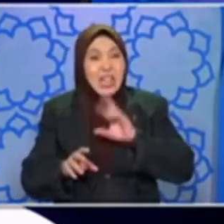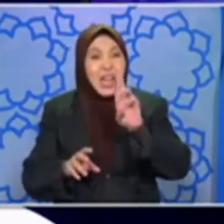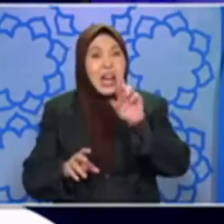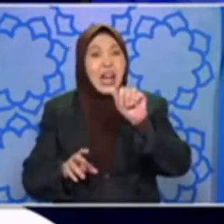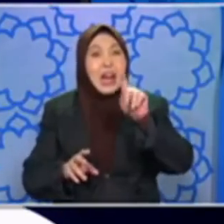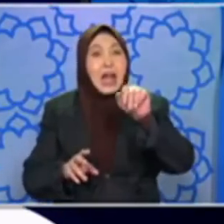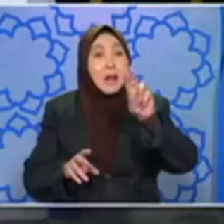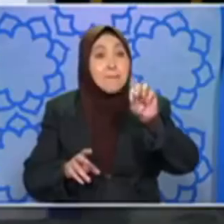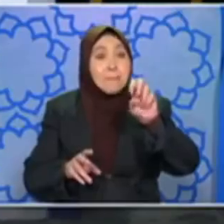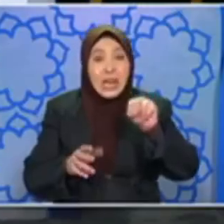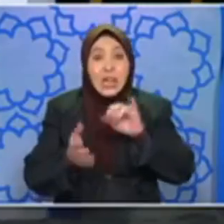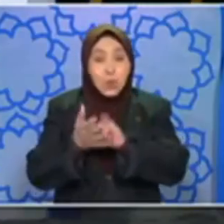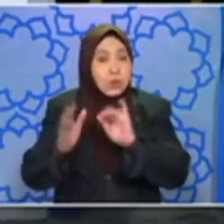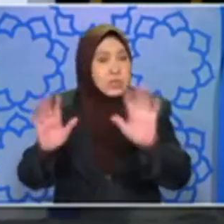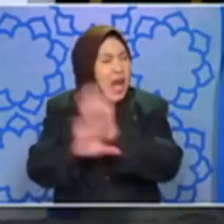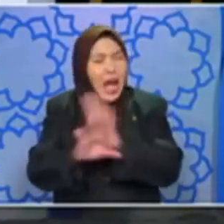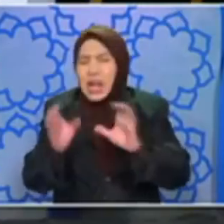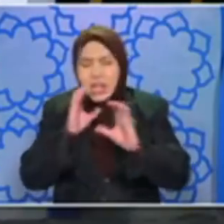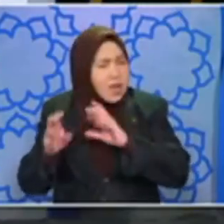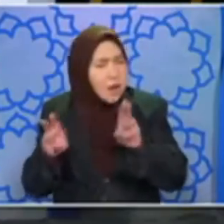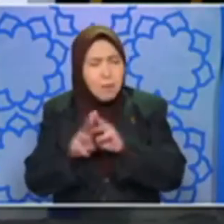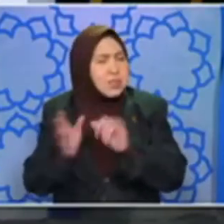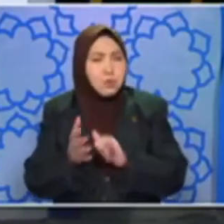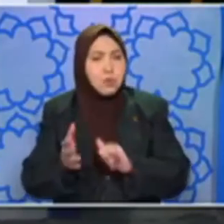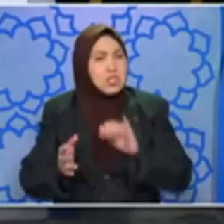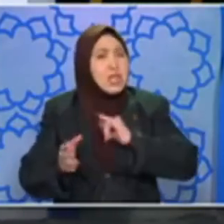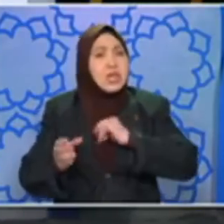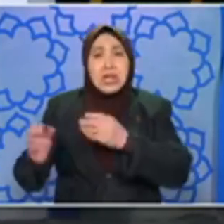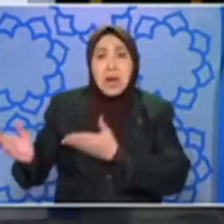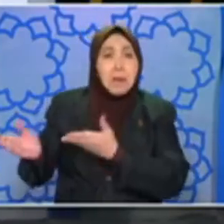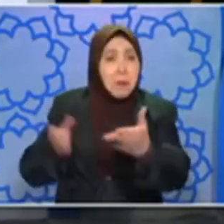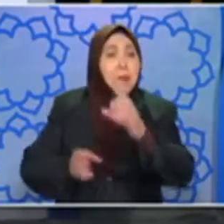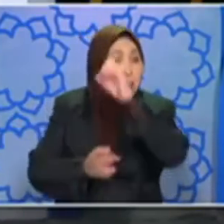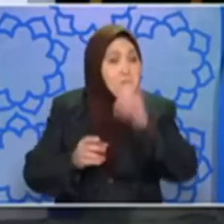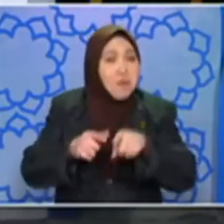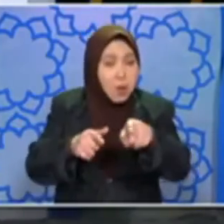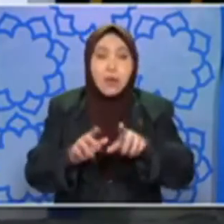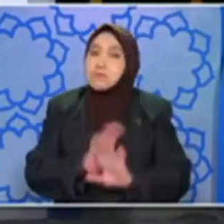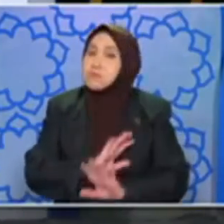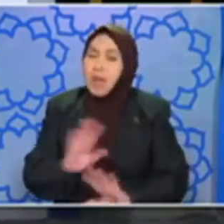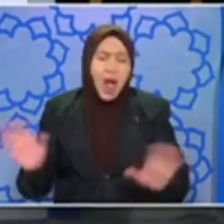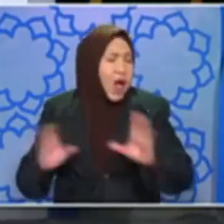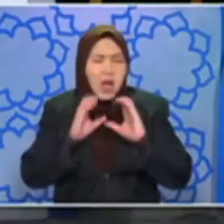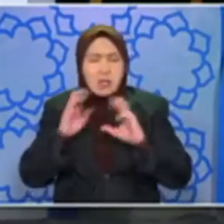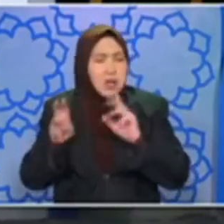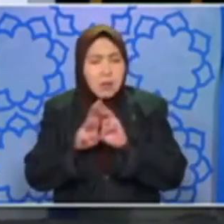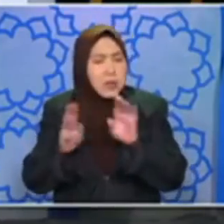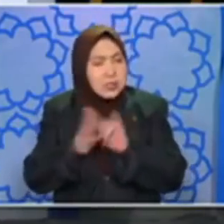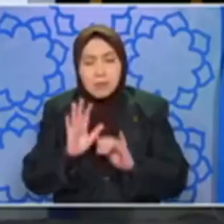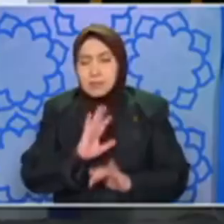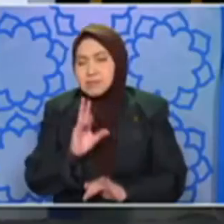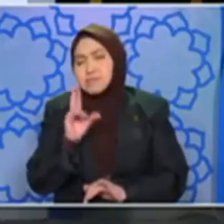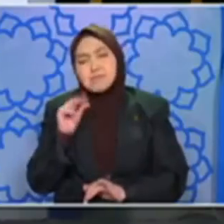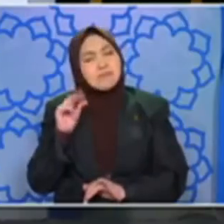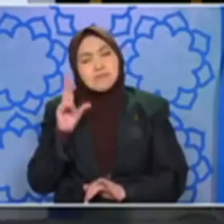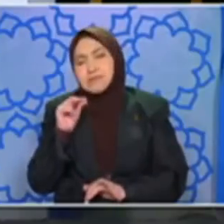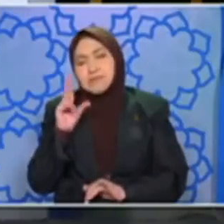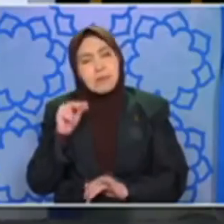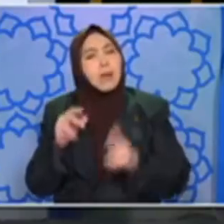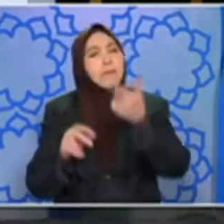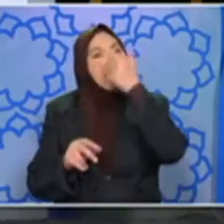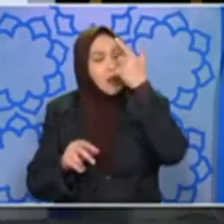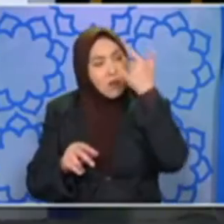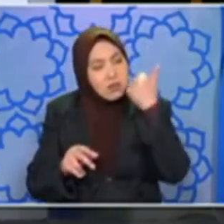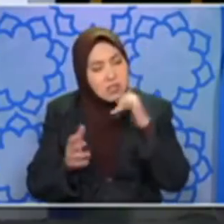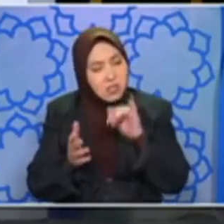awak dapat projek. Jangan cakap begitu. Pasal Allah cakap inna rabbaka yabsutur rizqa liman yasha. Kerana ustaz,